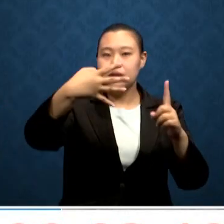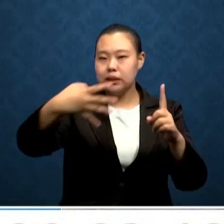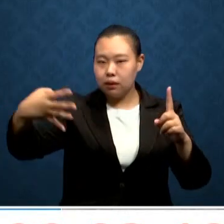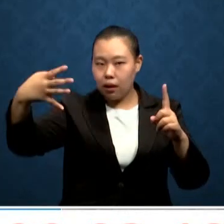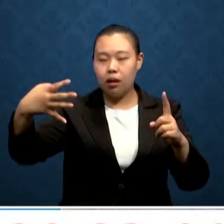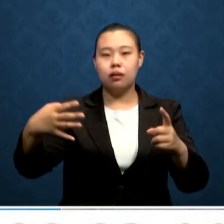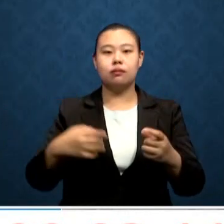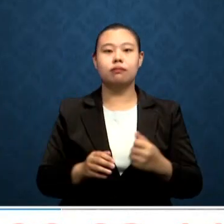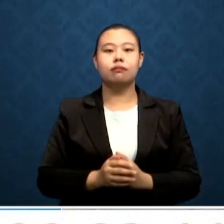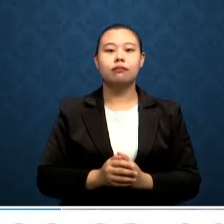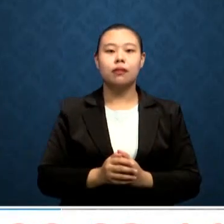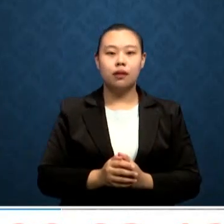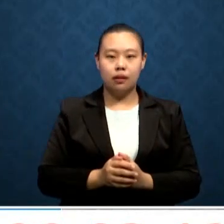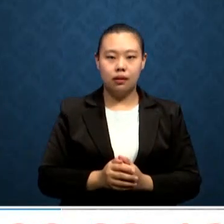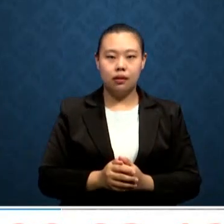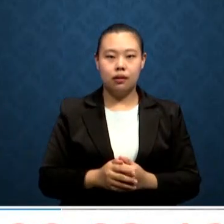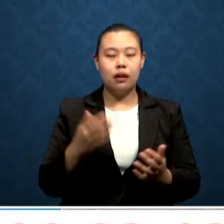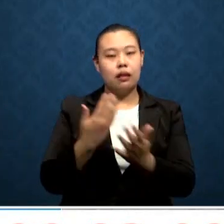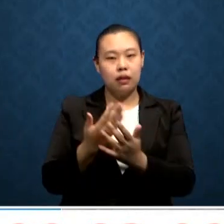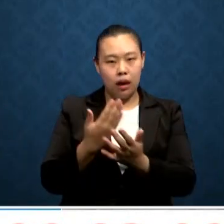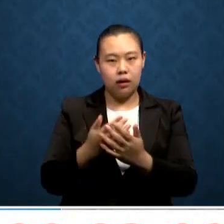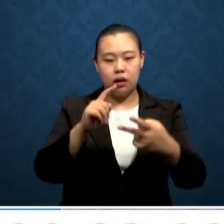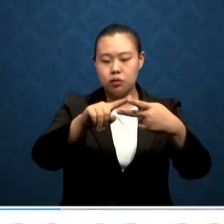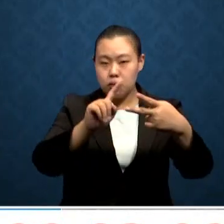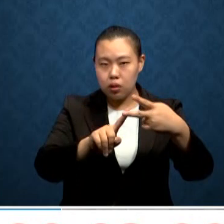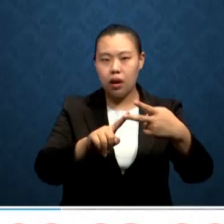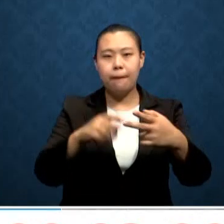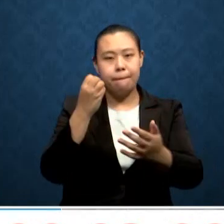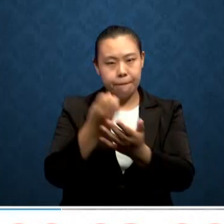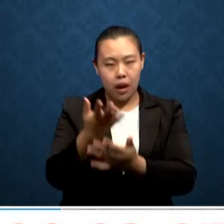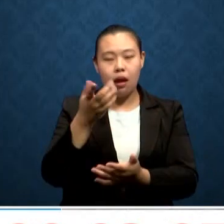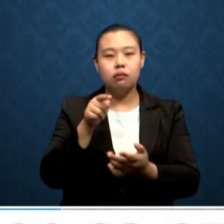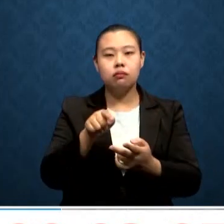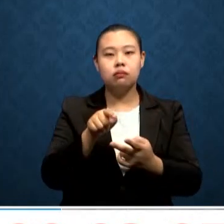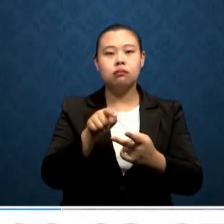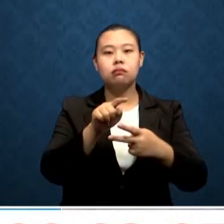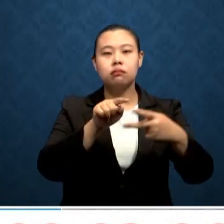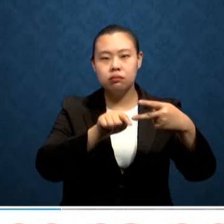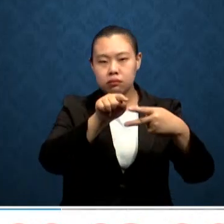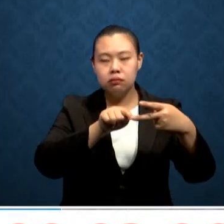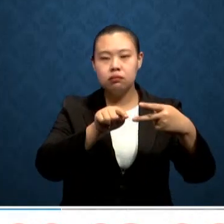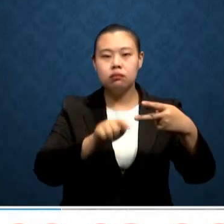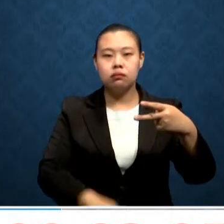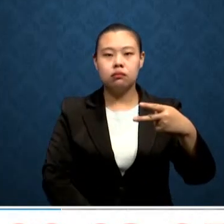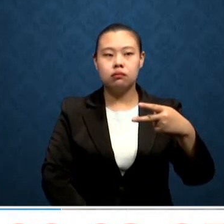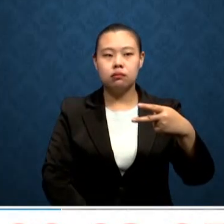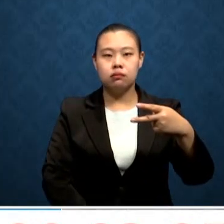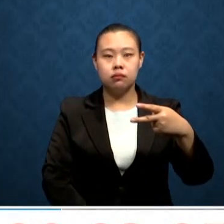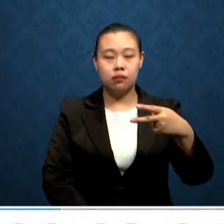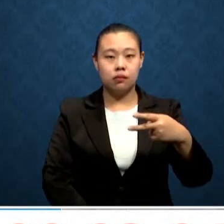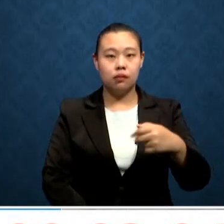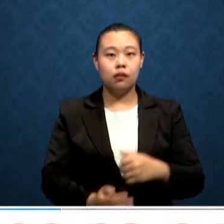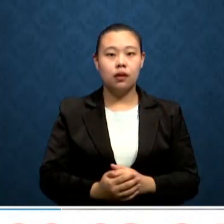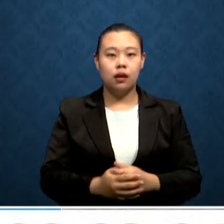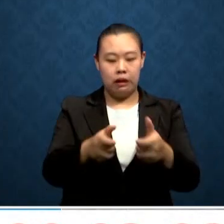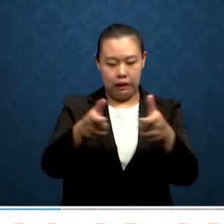นที่ต้องการสูงเกินไปตามรายงานนี้พูดชัดเจนว่าระยะเวล